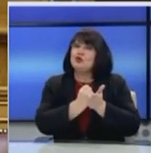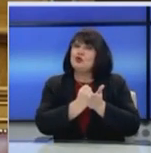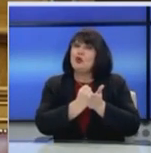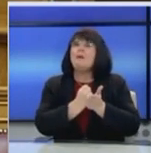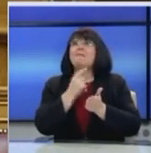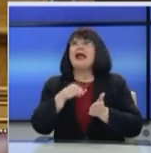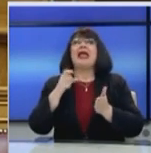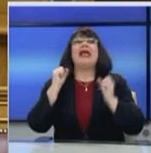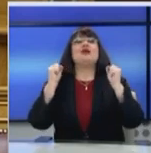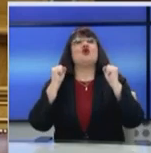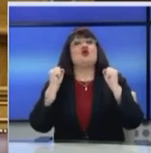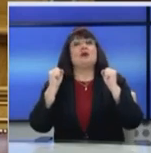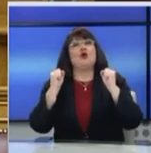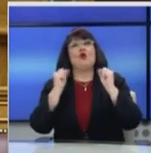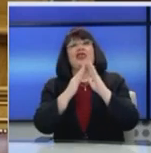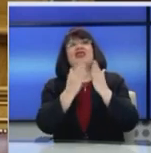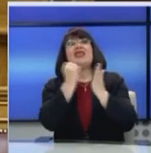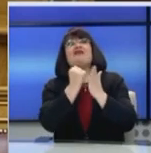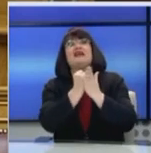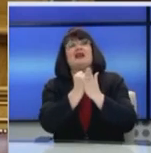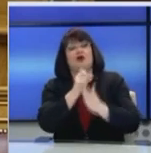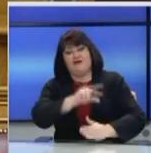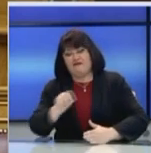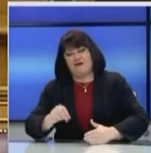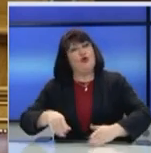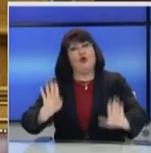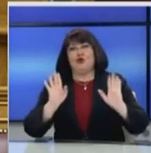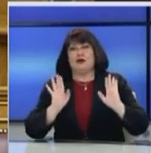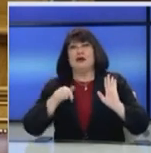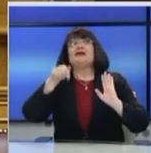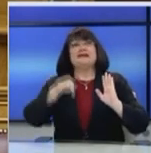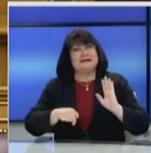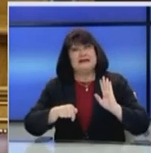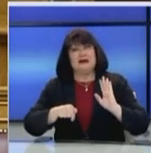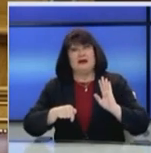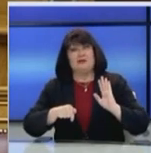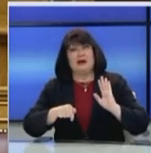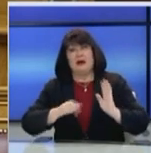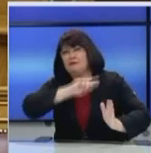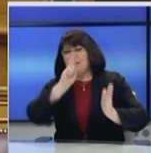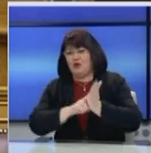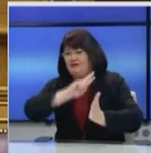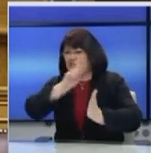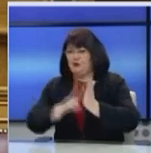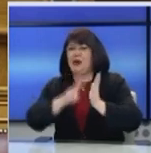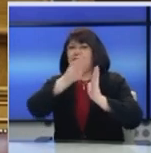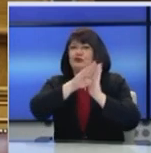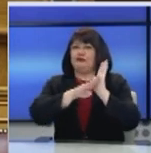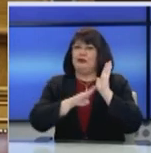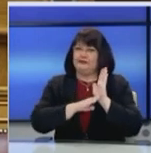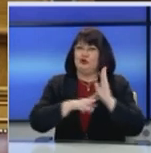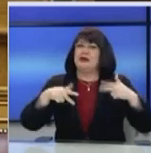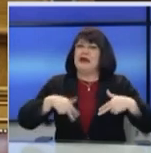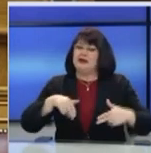υγειονομικού διαβατηρίου. Σήμερα που μιλάμε ισχύουν όλων των ειδών οι περιορισμοί με